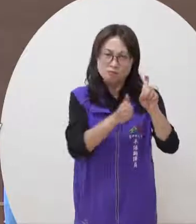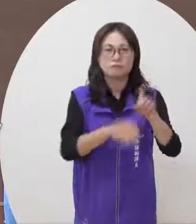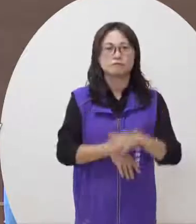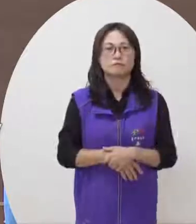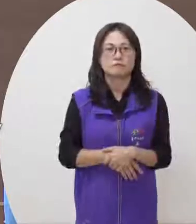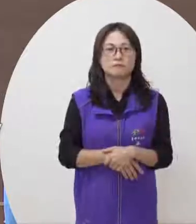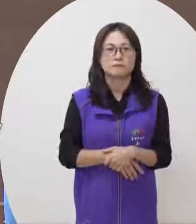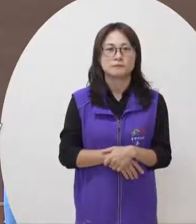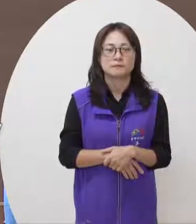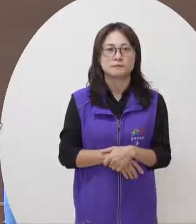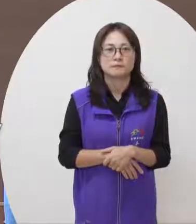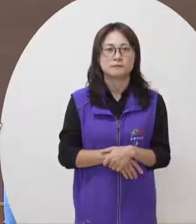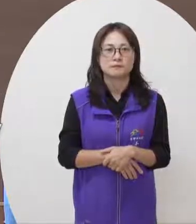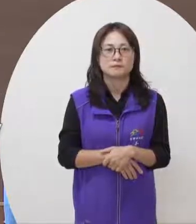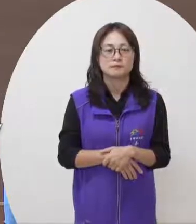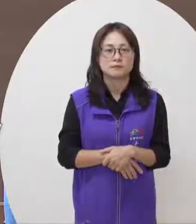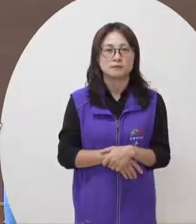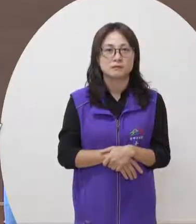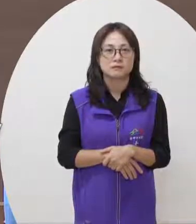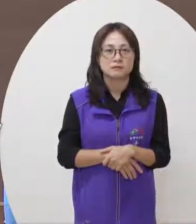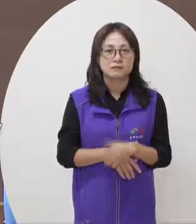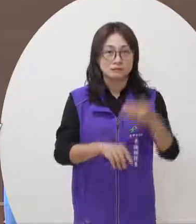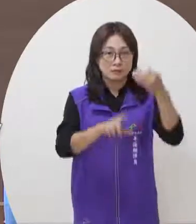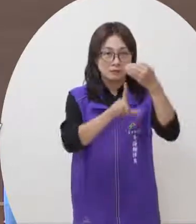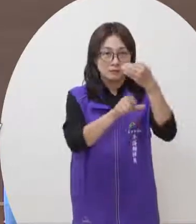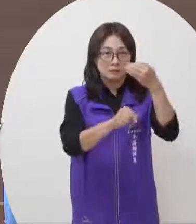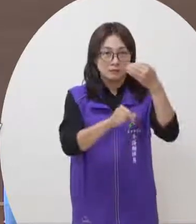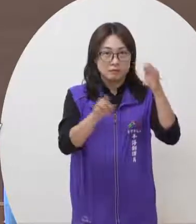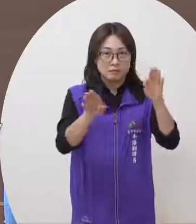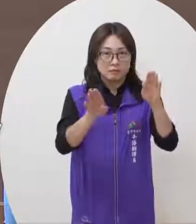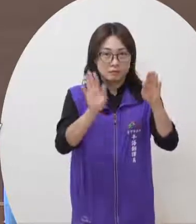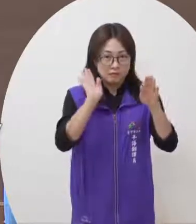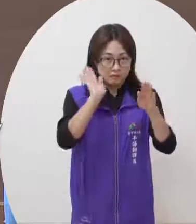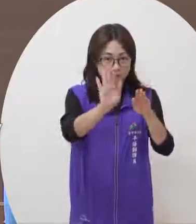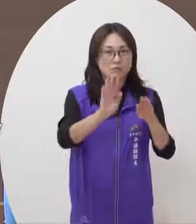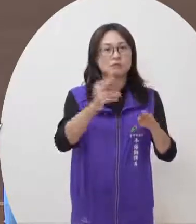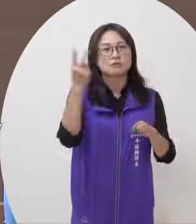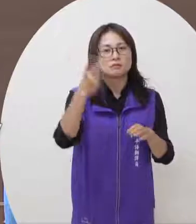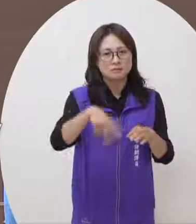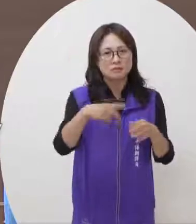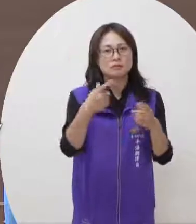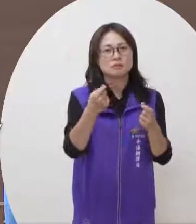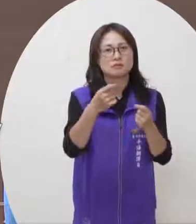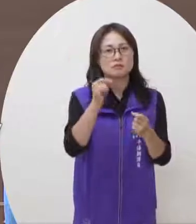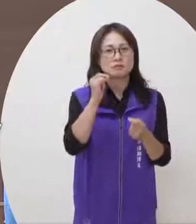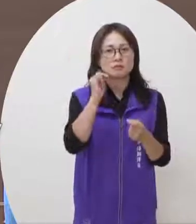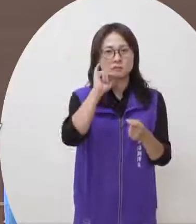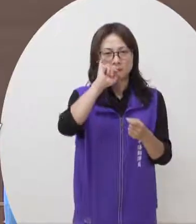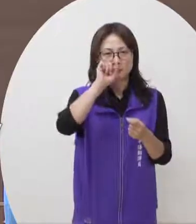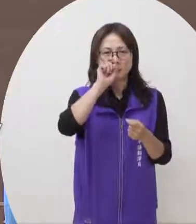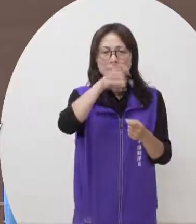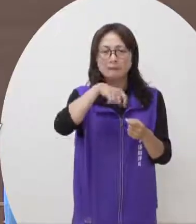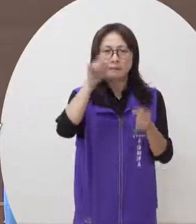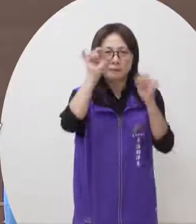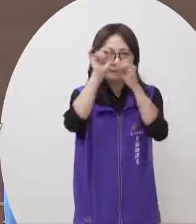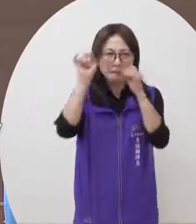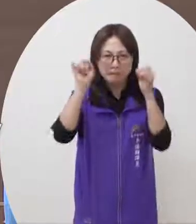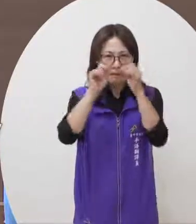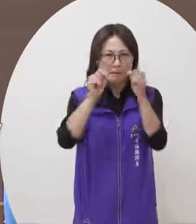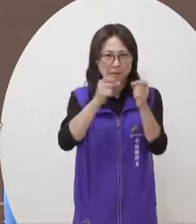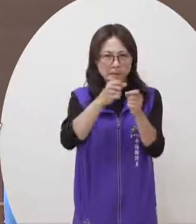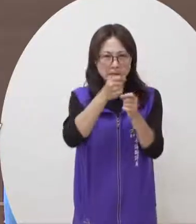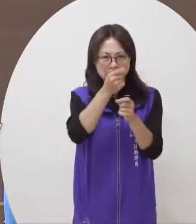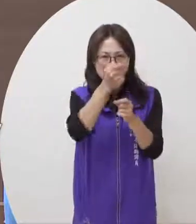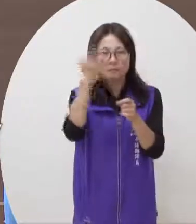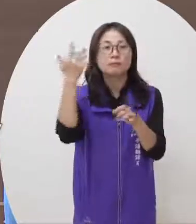此呢，跟大家报告，这个很难得，因为9月份开始就进入空屋季。就开始冬天，台湾西海岸通通